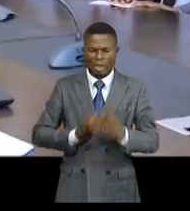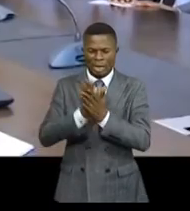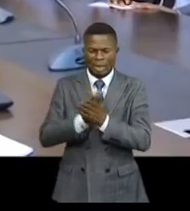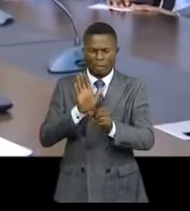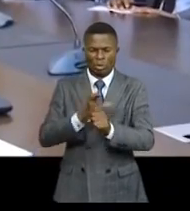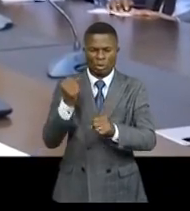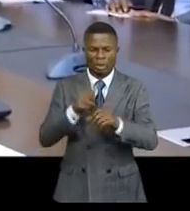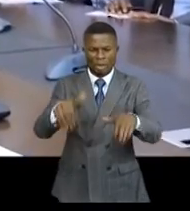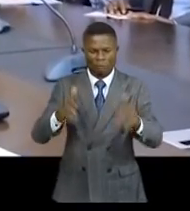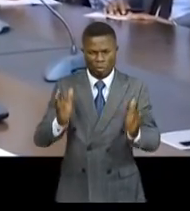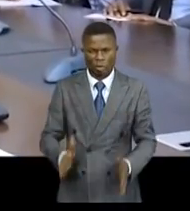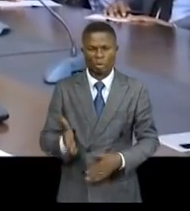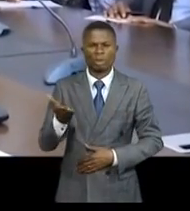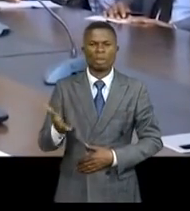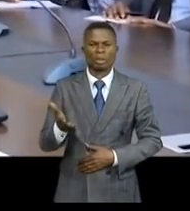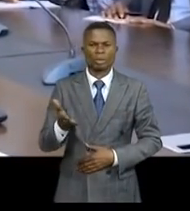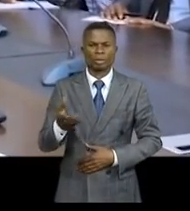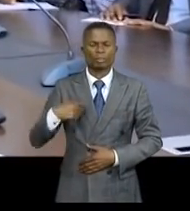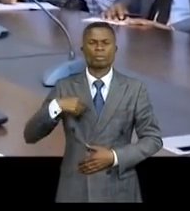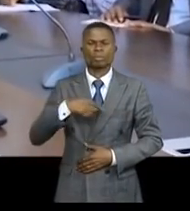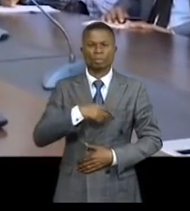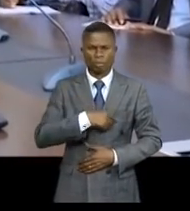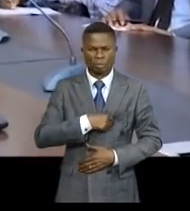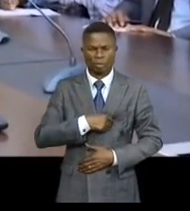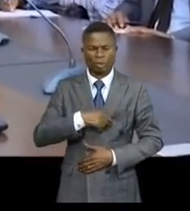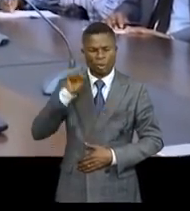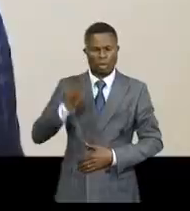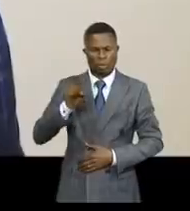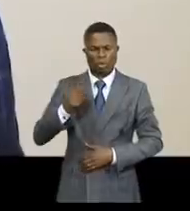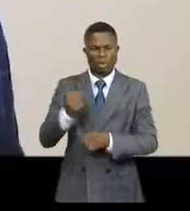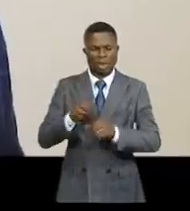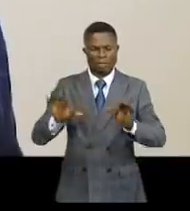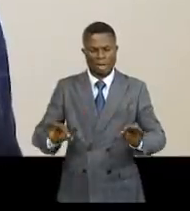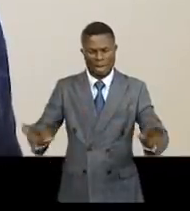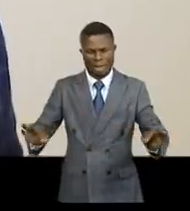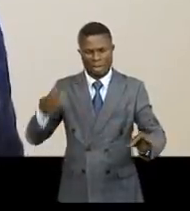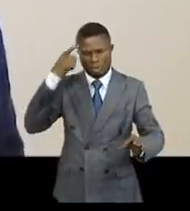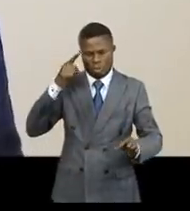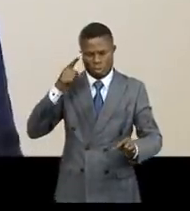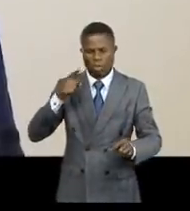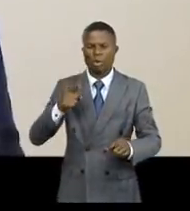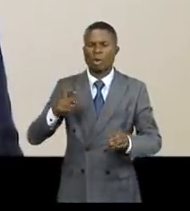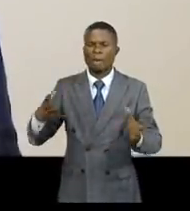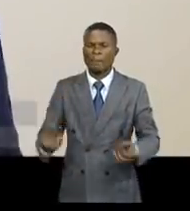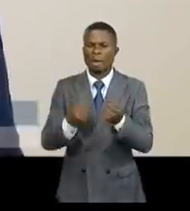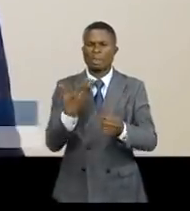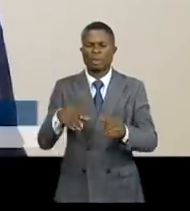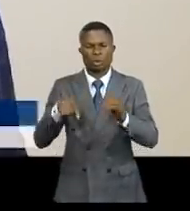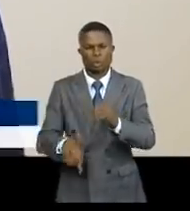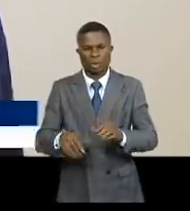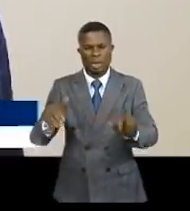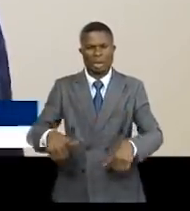que le chef de l'État lui donne, c'est de lui dire que nous sommes à la période de la revanche de la terre sur le sous-sol. Donc l'agriculture, qui